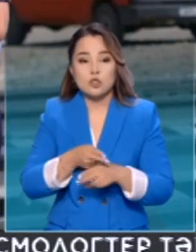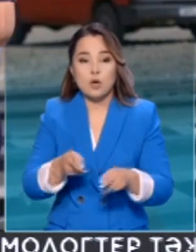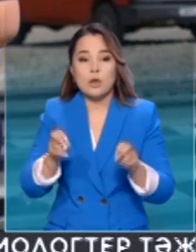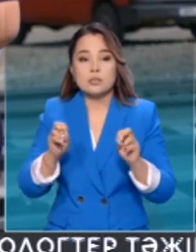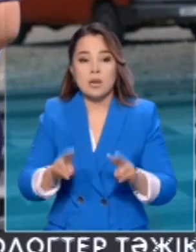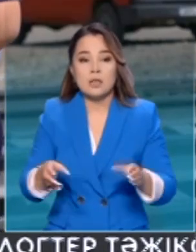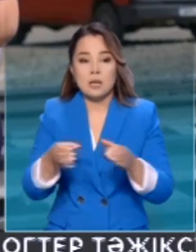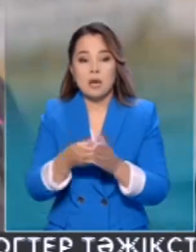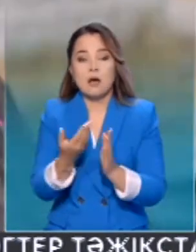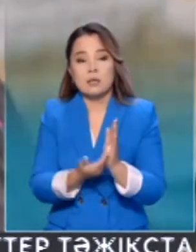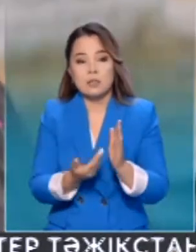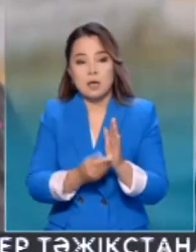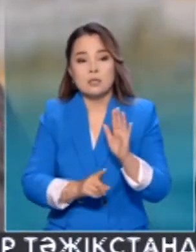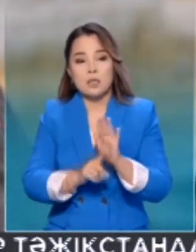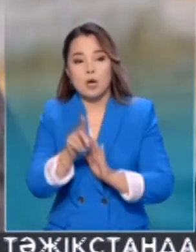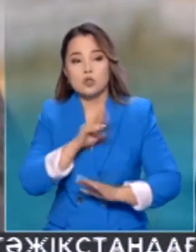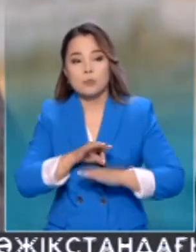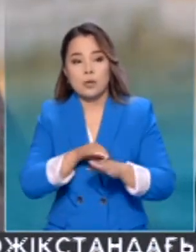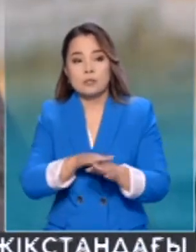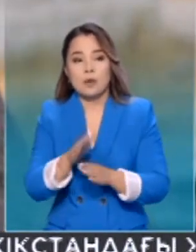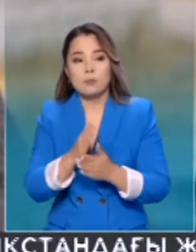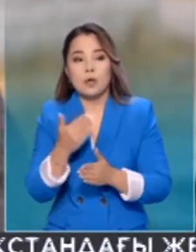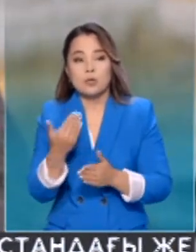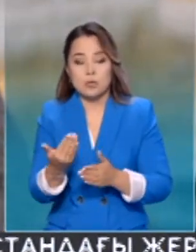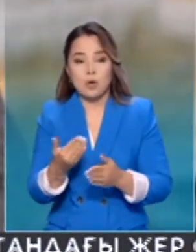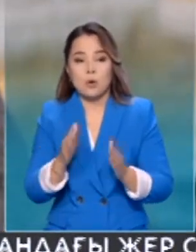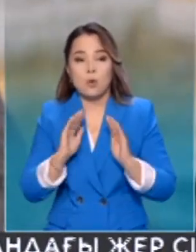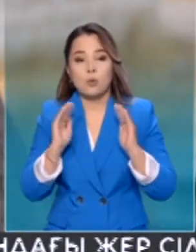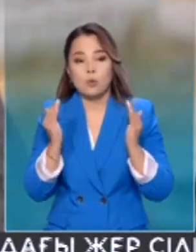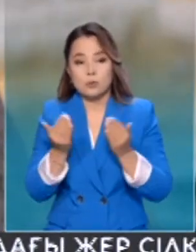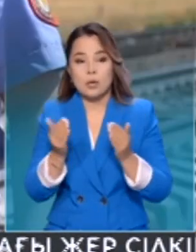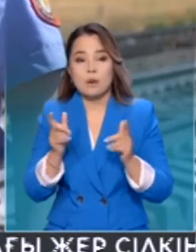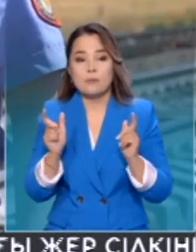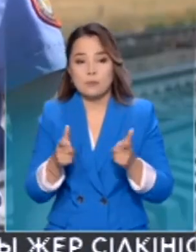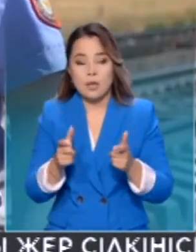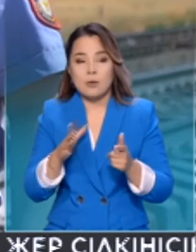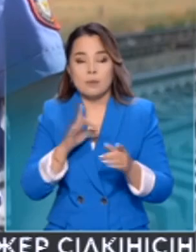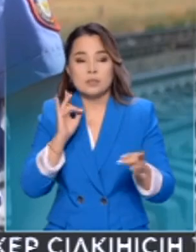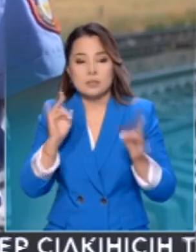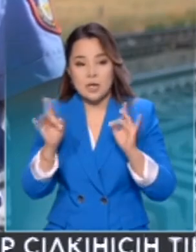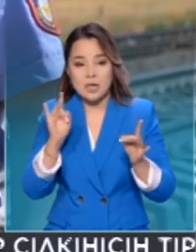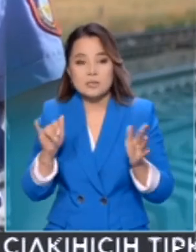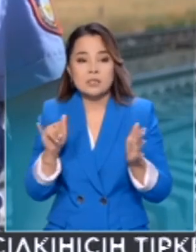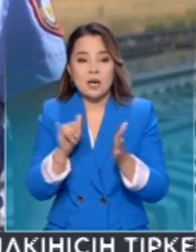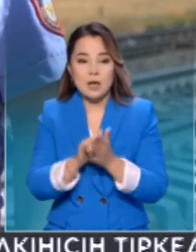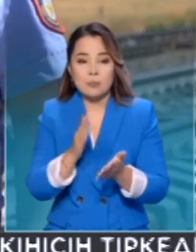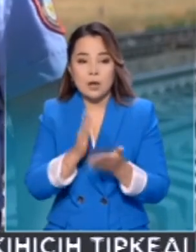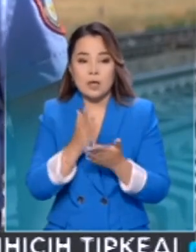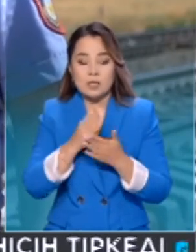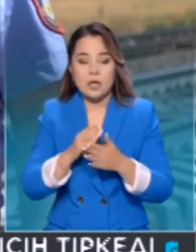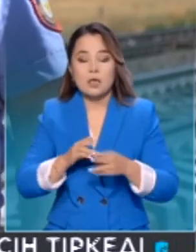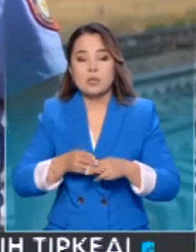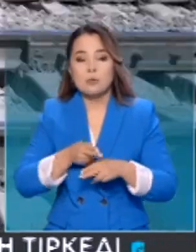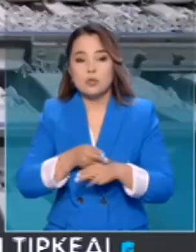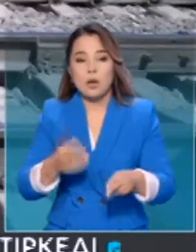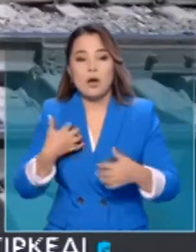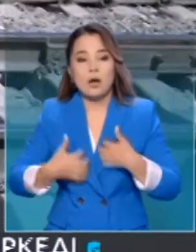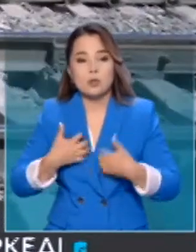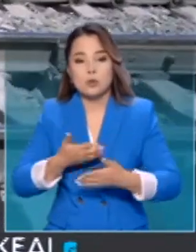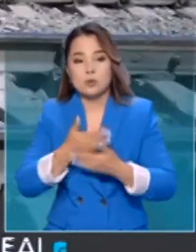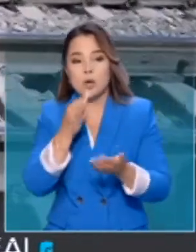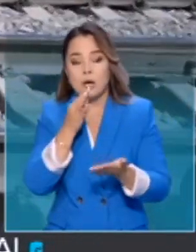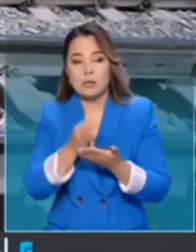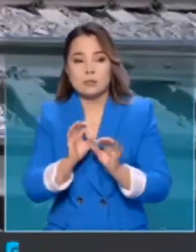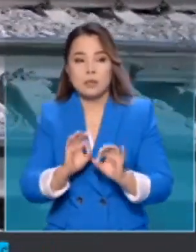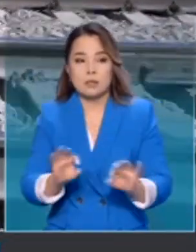тұрғындарға түсіндіру жұмыстарын бастады. Сондай-ақ олар қоршау қоюға, дыбыстық сигналдар орнатуға темір жол тарапының асықпайтынын